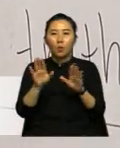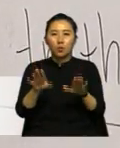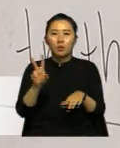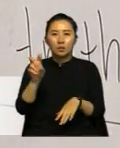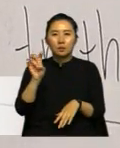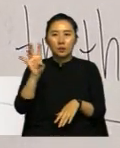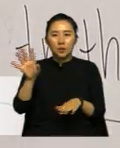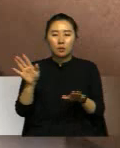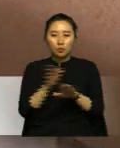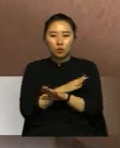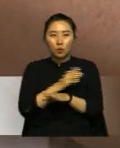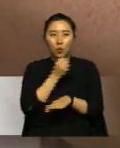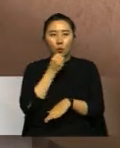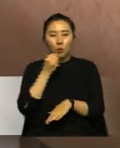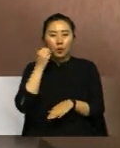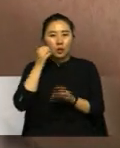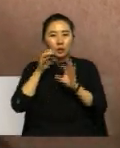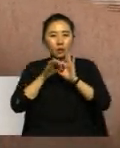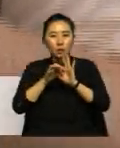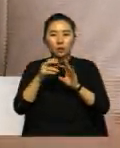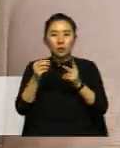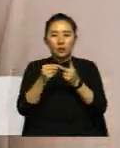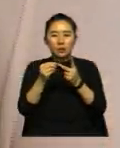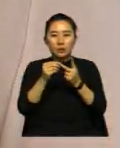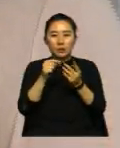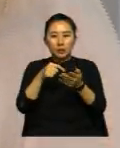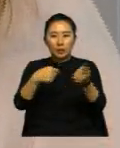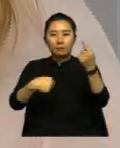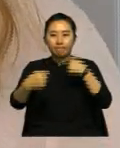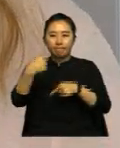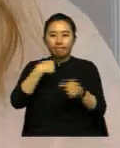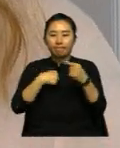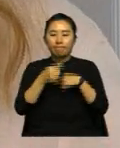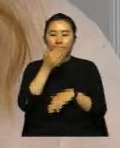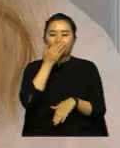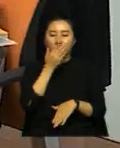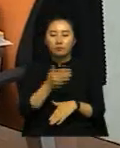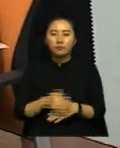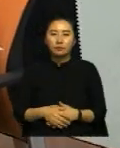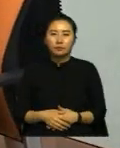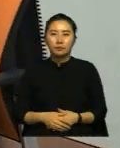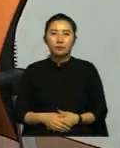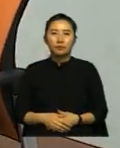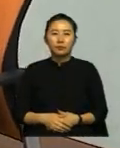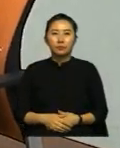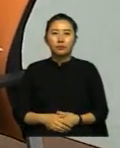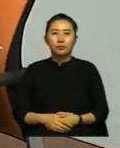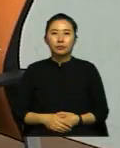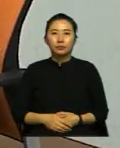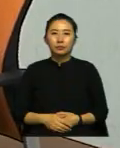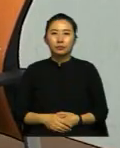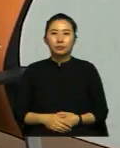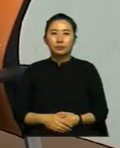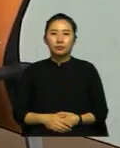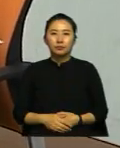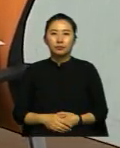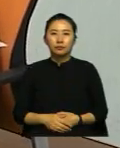오는 24일부터 홈페이지를 통해 2차 신청을 받을 예정입니다. 딜라이브 서울경기 케이블TV 전진합니다.